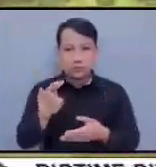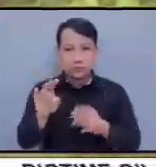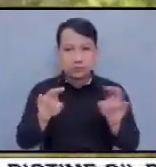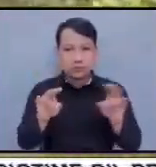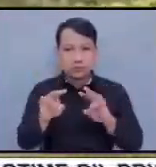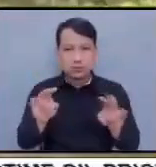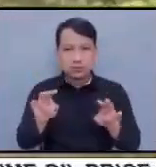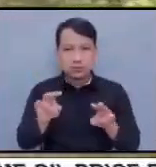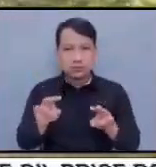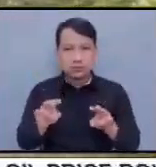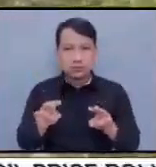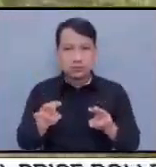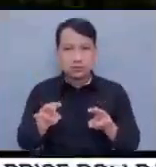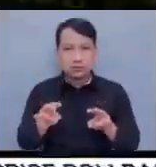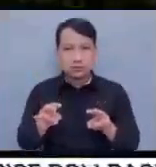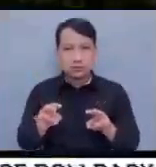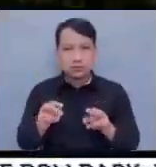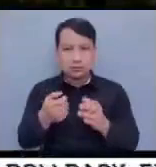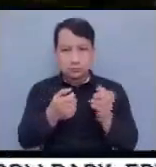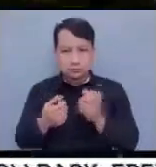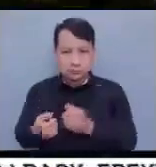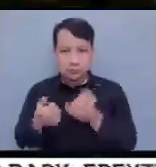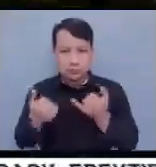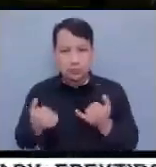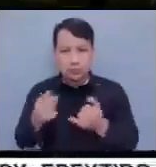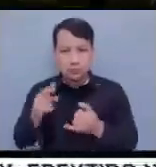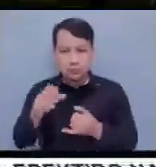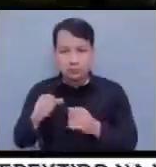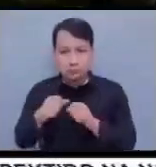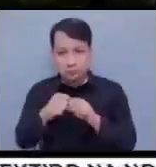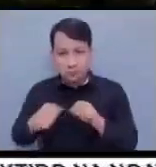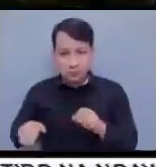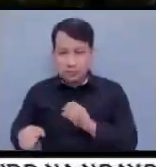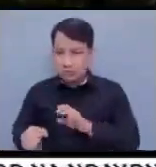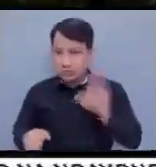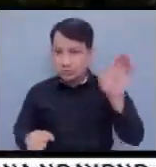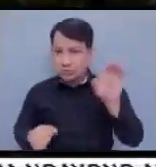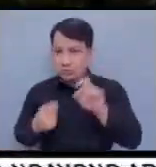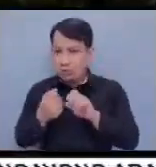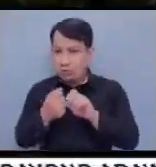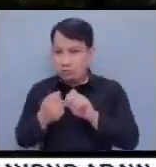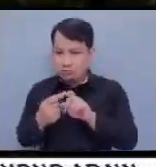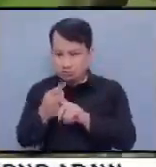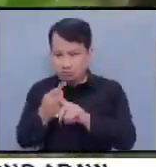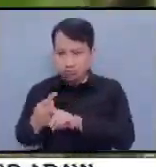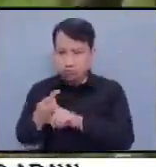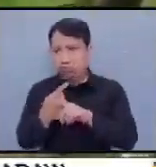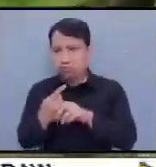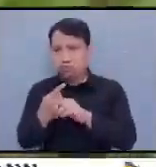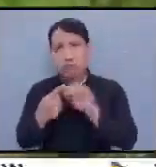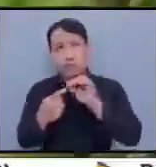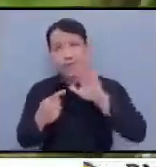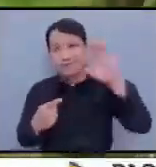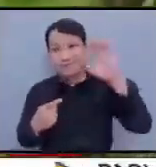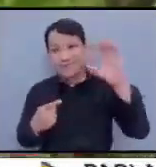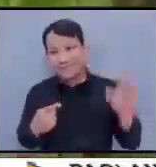M777 howitzer na ginagamit ngayon ng Ukrainian forces sa Kyiv para labanan ang mga sundalo ng Russia.